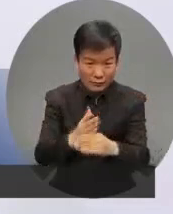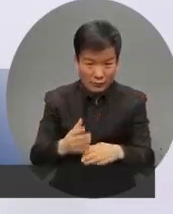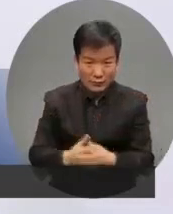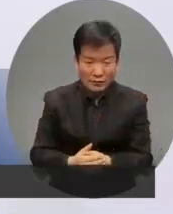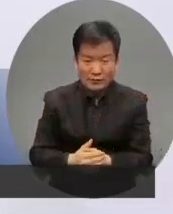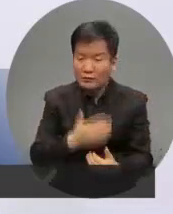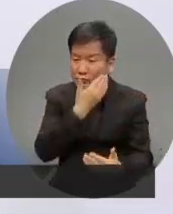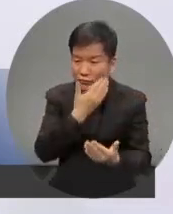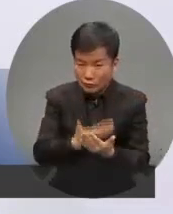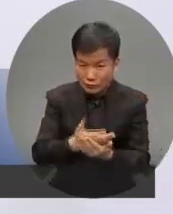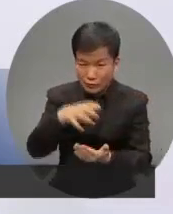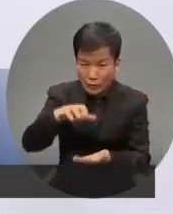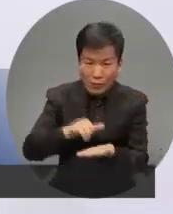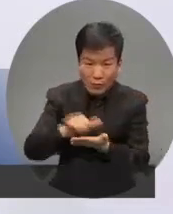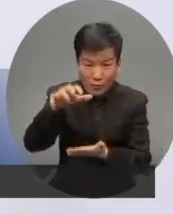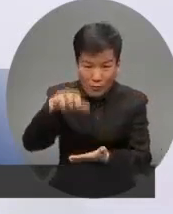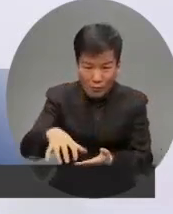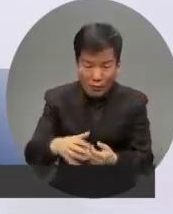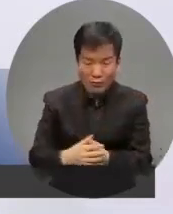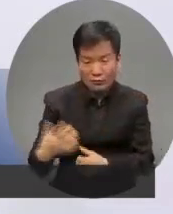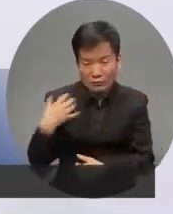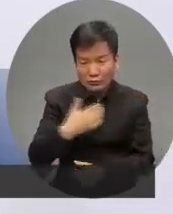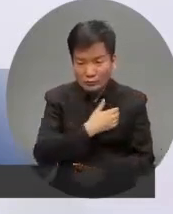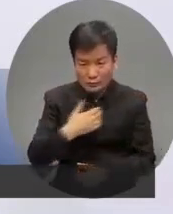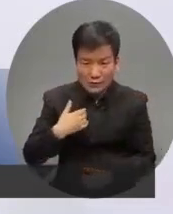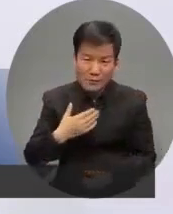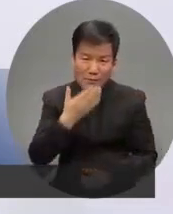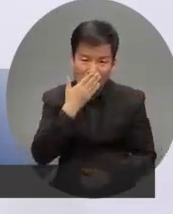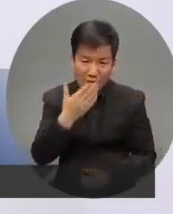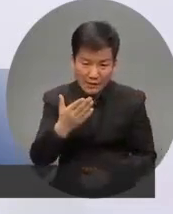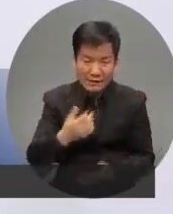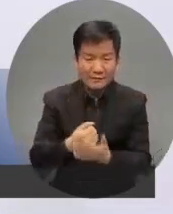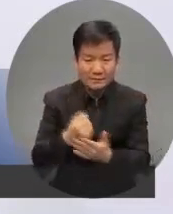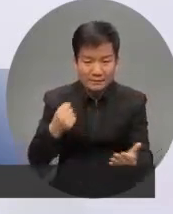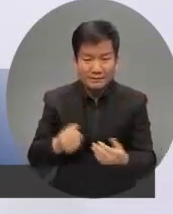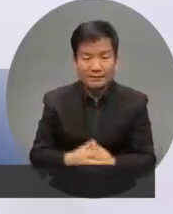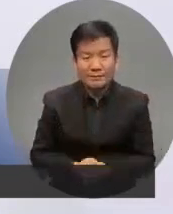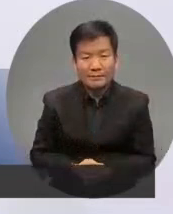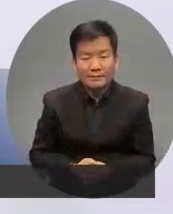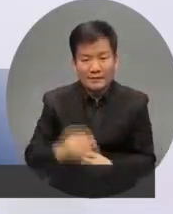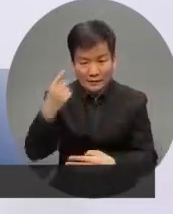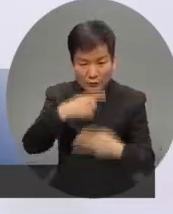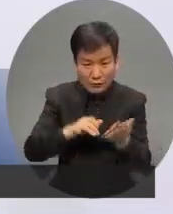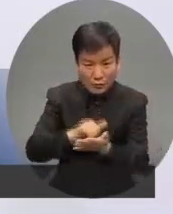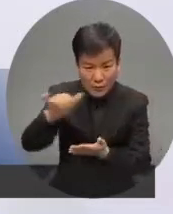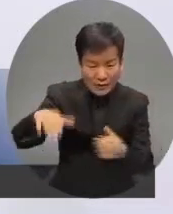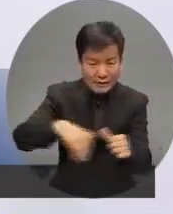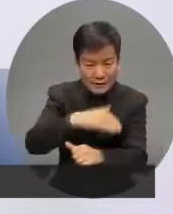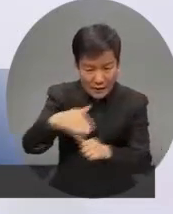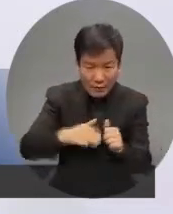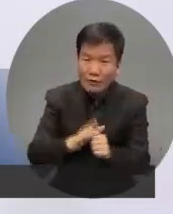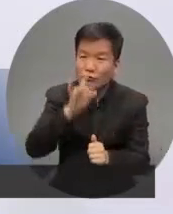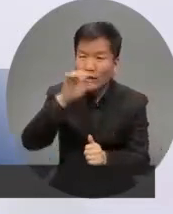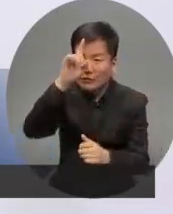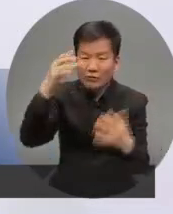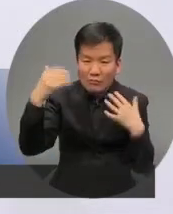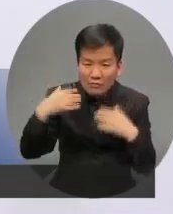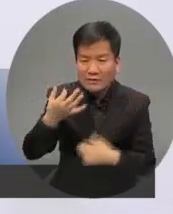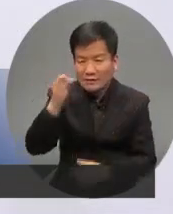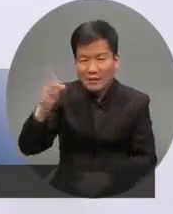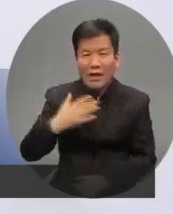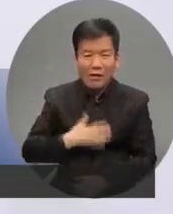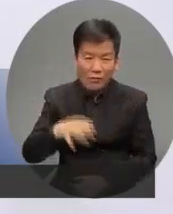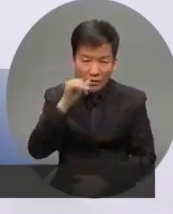중부 거점공항으로서 그 역할을 또 해야 되는 그런 상황인데요. 그런 청주공항의 상황을 중앙정부도 인정을